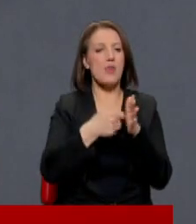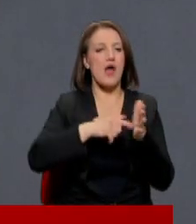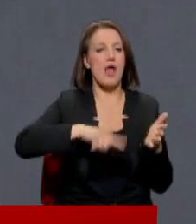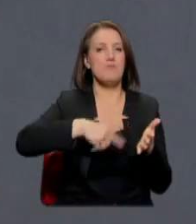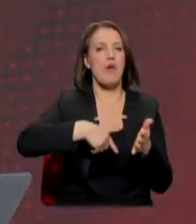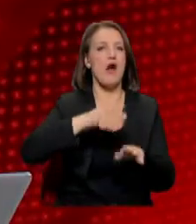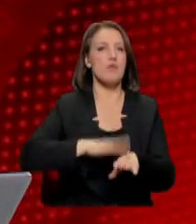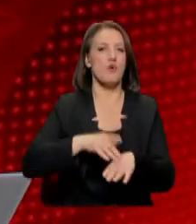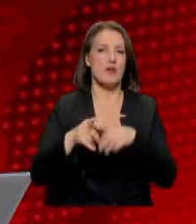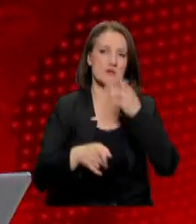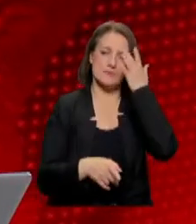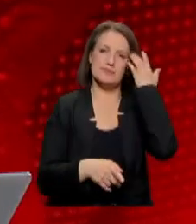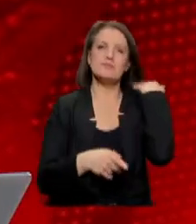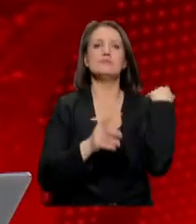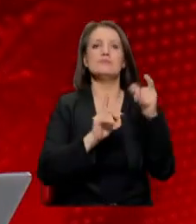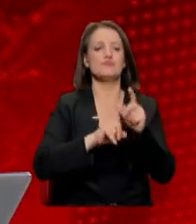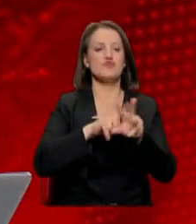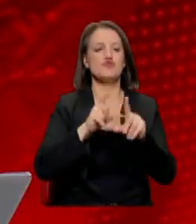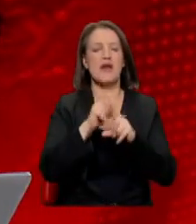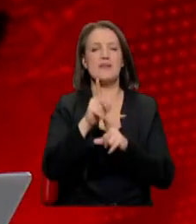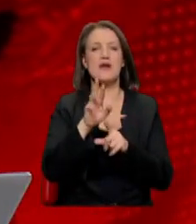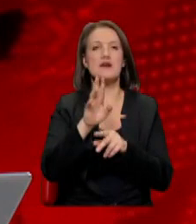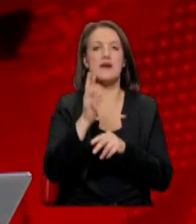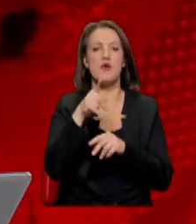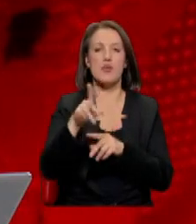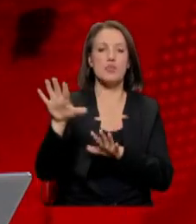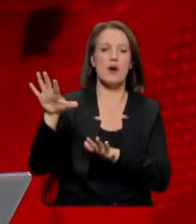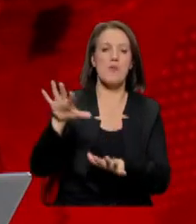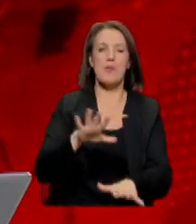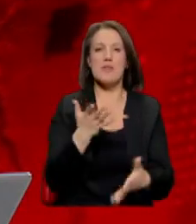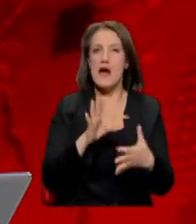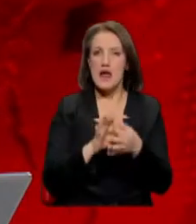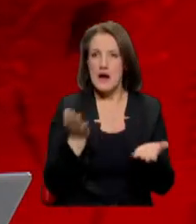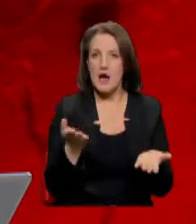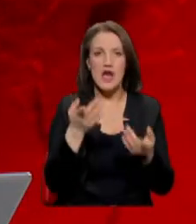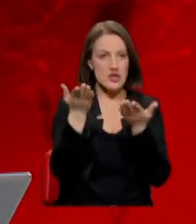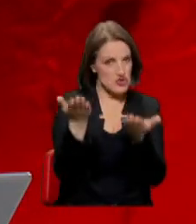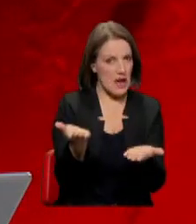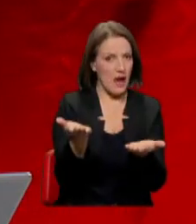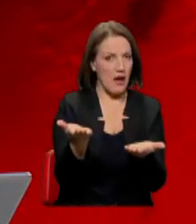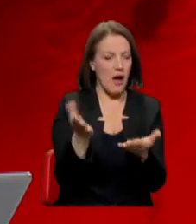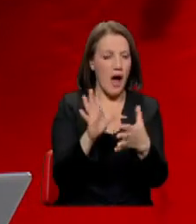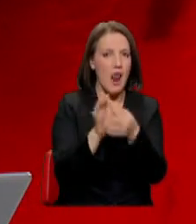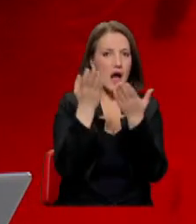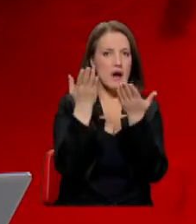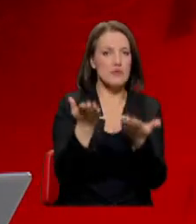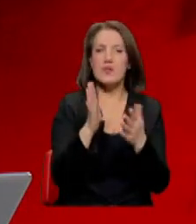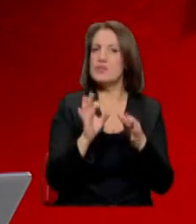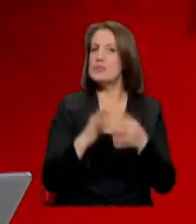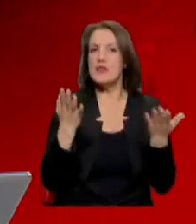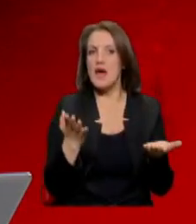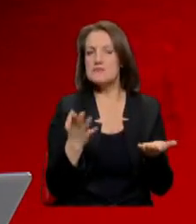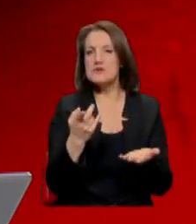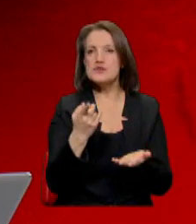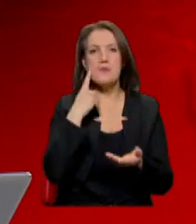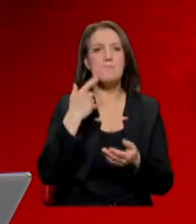atıyorlar. ÇED raporuyla toprak kayması ne alaka? Ha? İşte alaka. Neymiş?